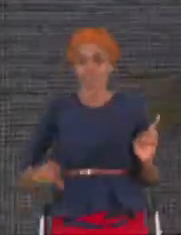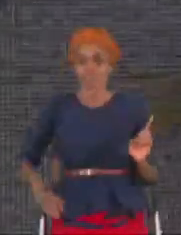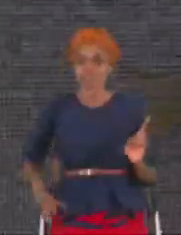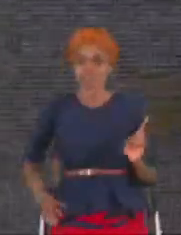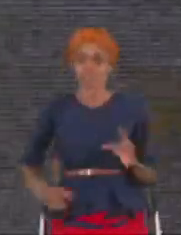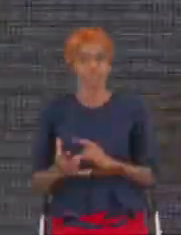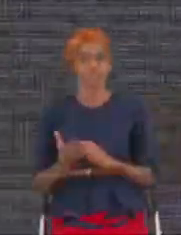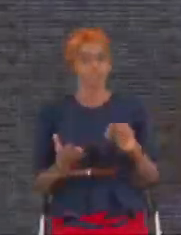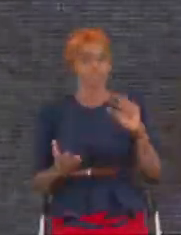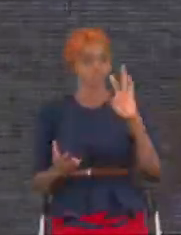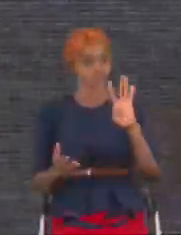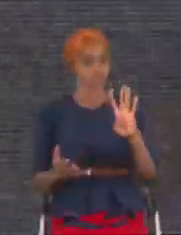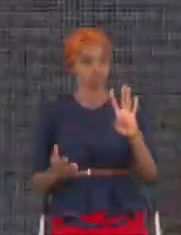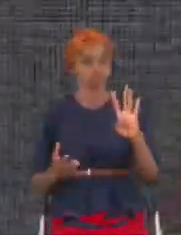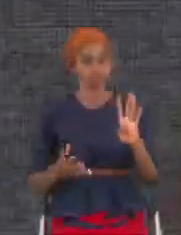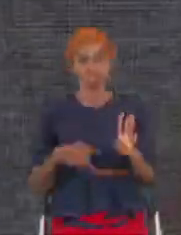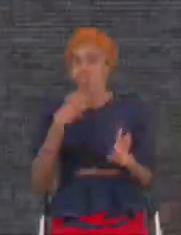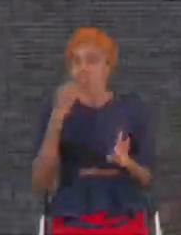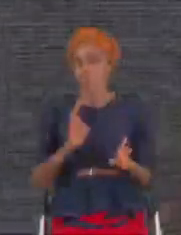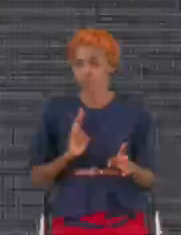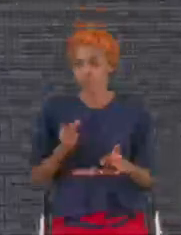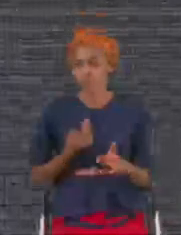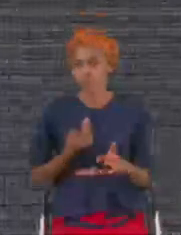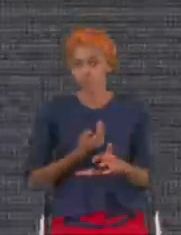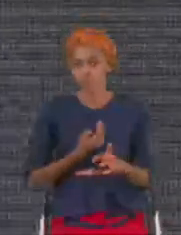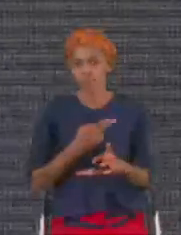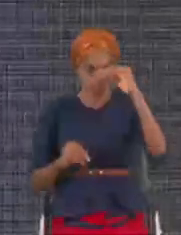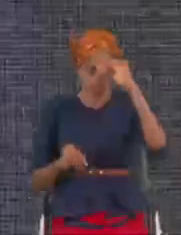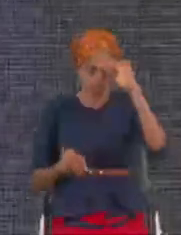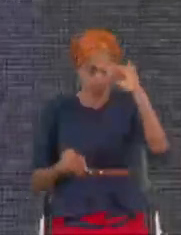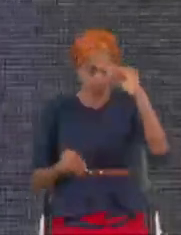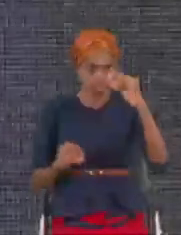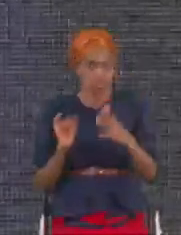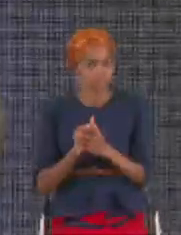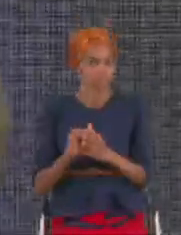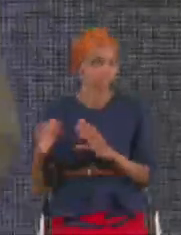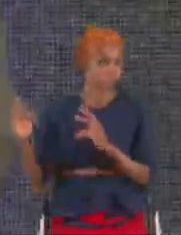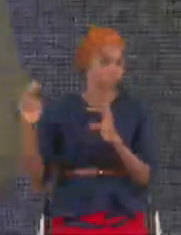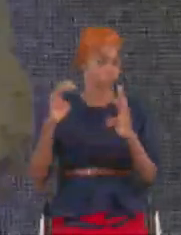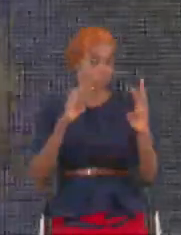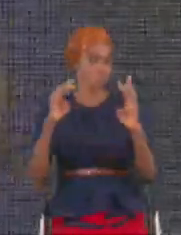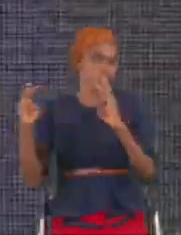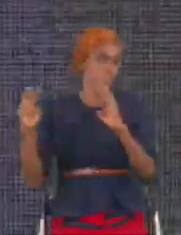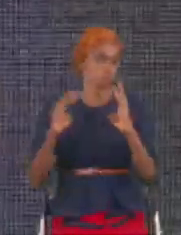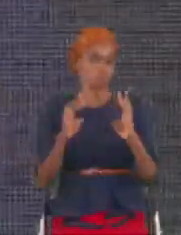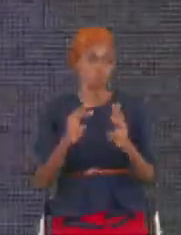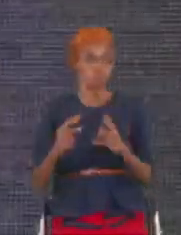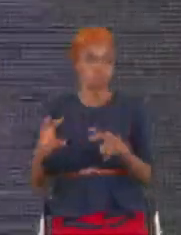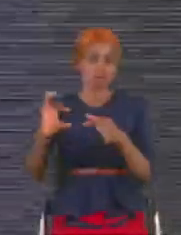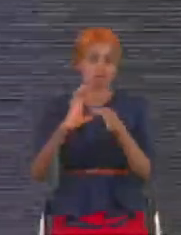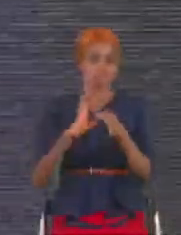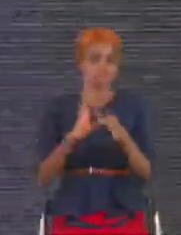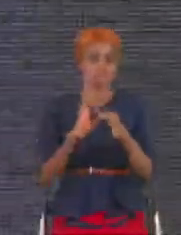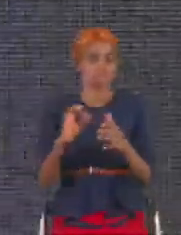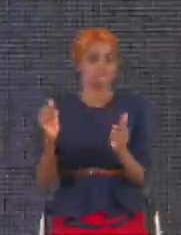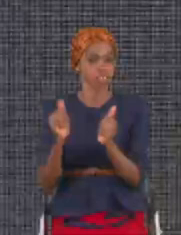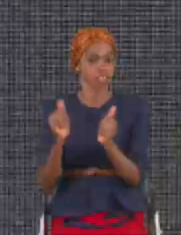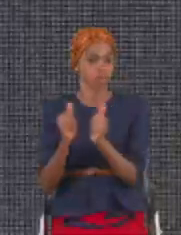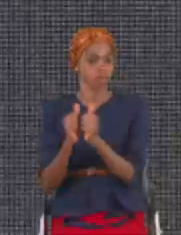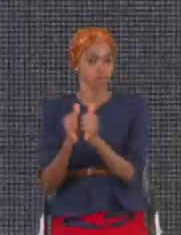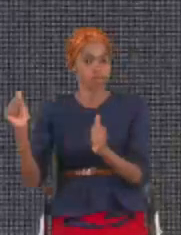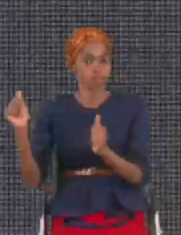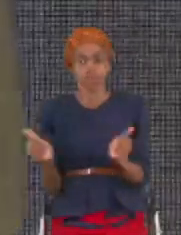verser 4 nous dit il n'est pas de soldats qui s'embarrasse des affaires de